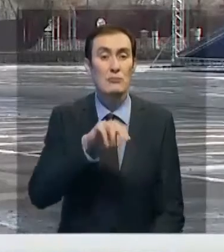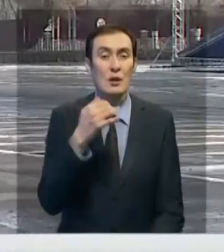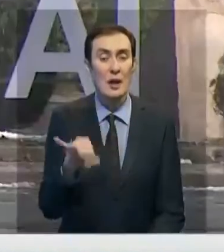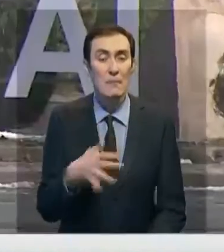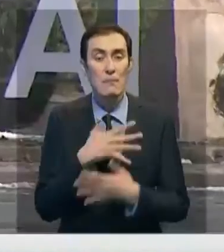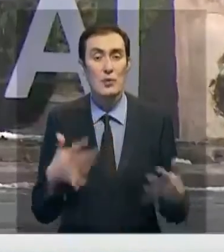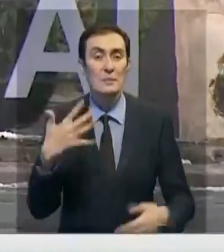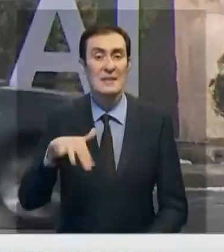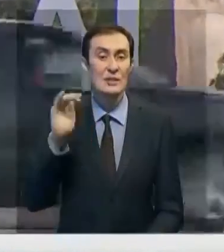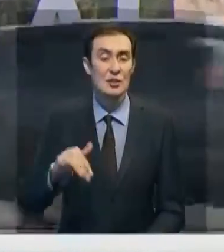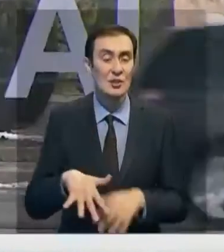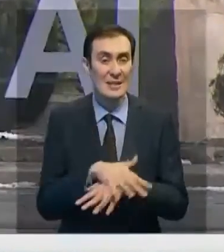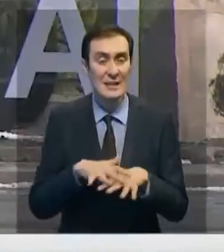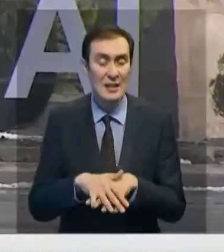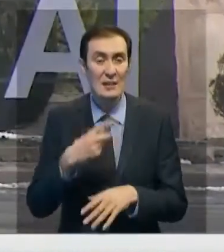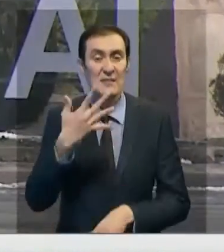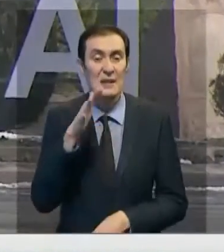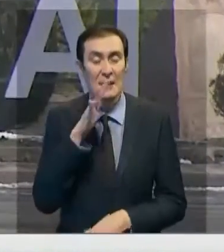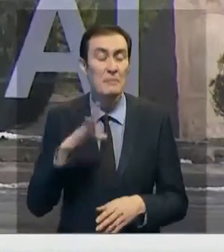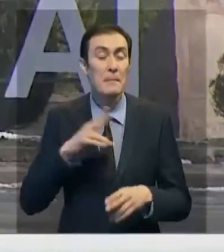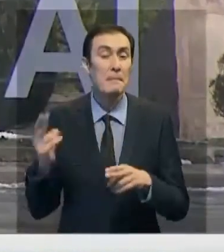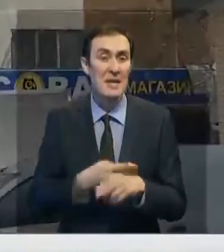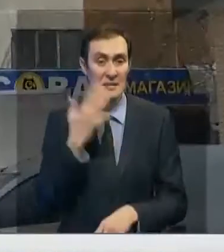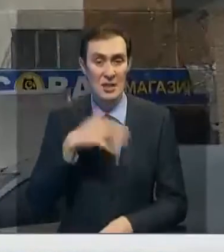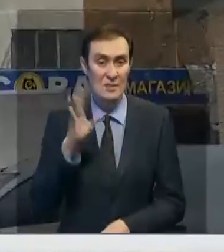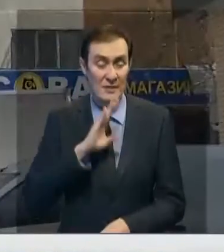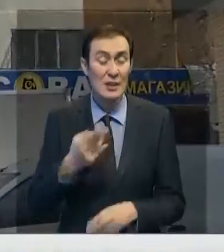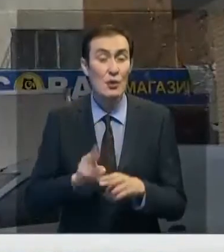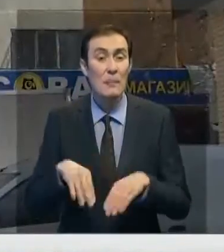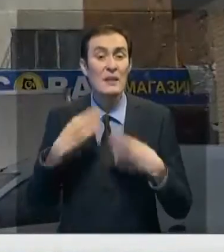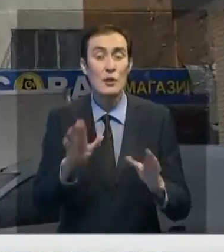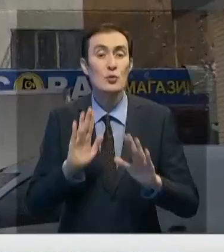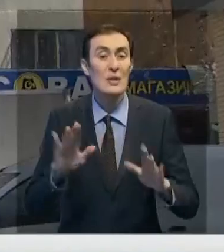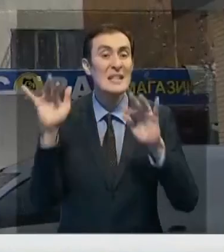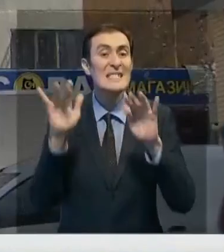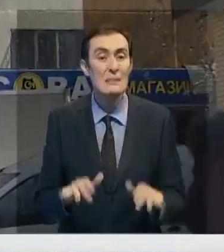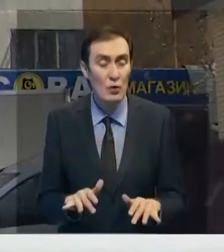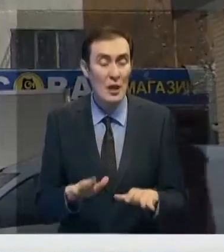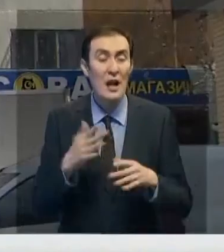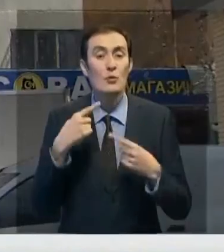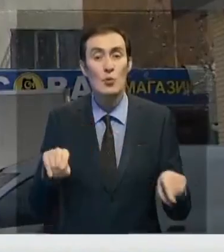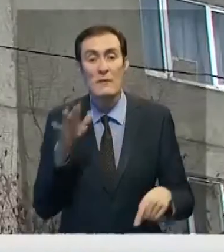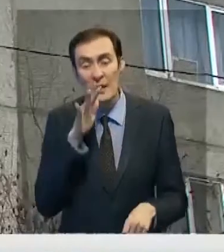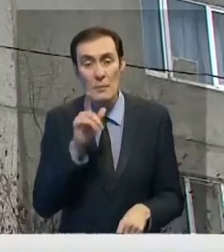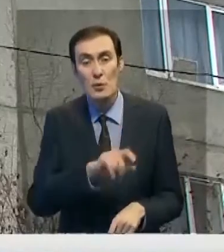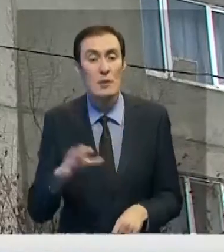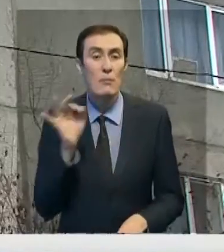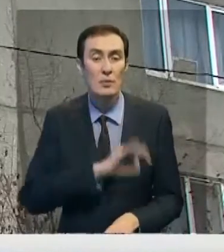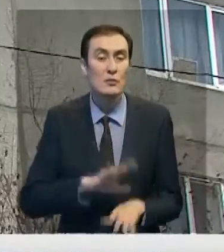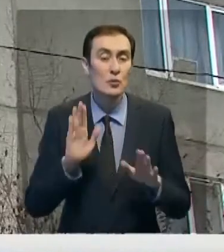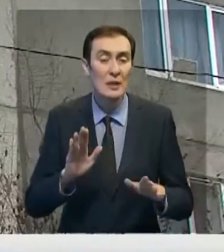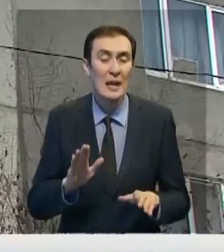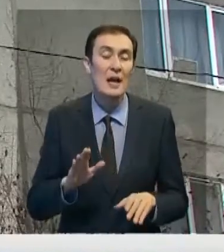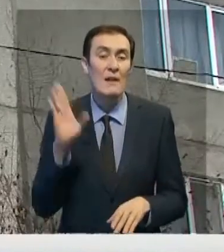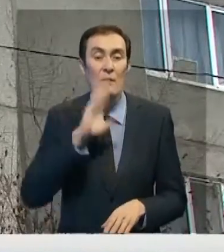более 50 тысяч человек четверть века жил без горячей воды. Точнее, ее подавали только зимой. В остальное же время года жители пользовались